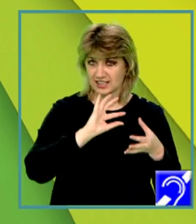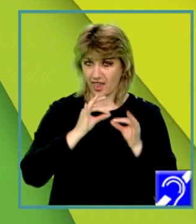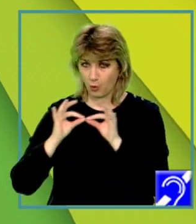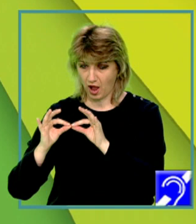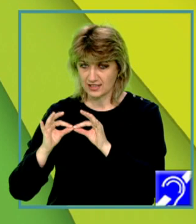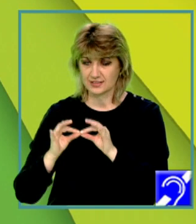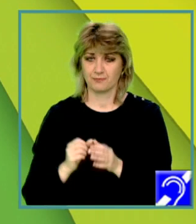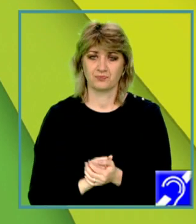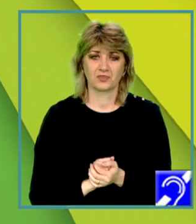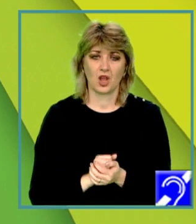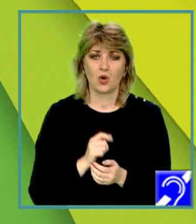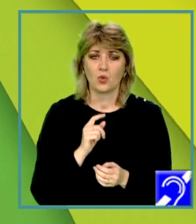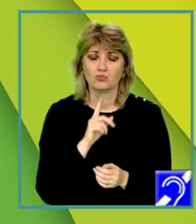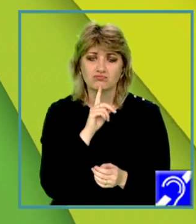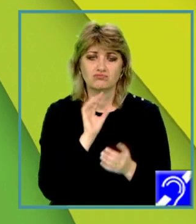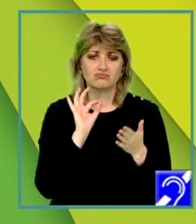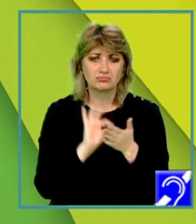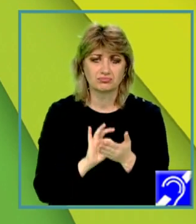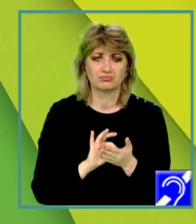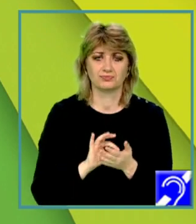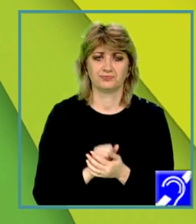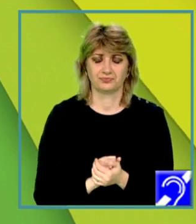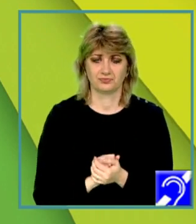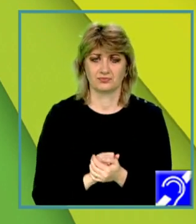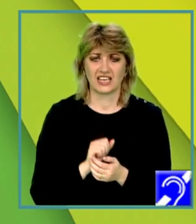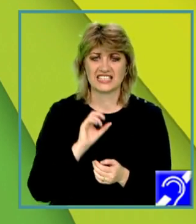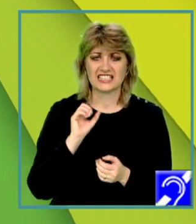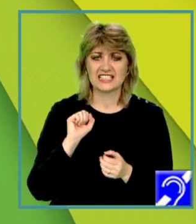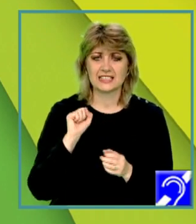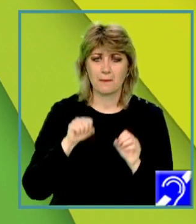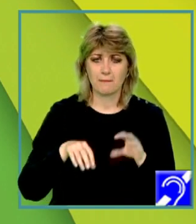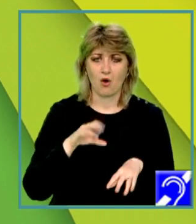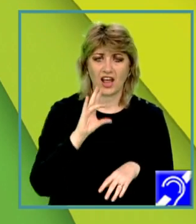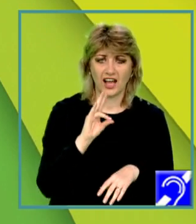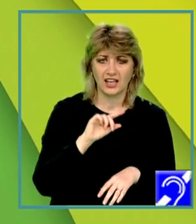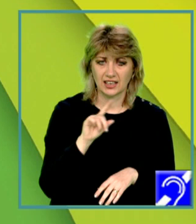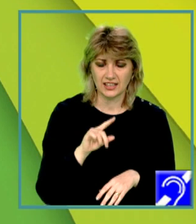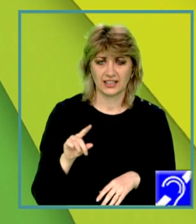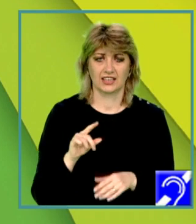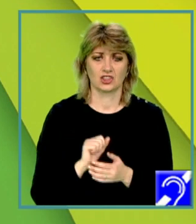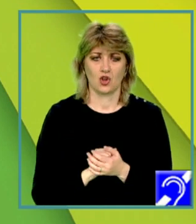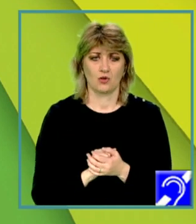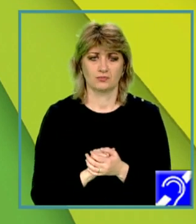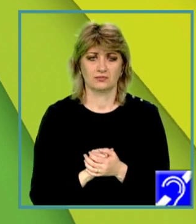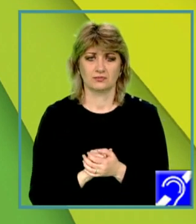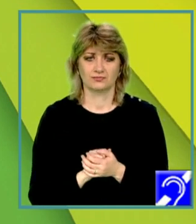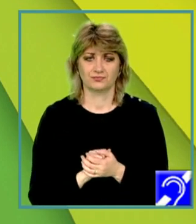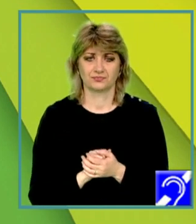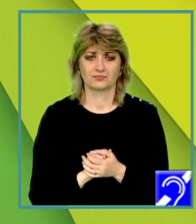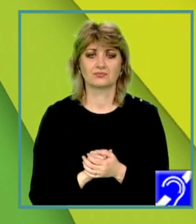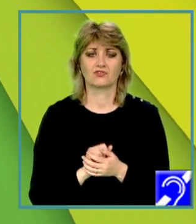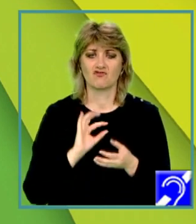cu simbolurile elementelor și substanțelor chimice în loc de hidrogen Putem să scriem